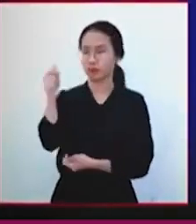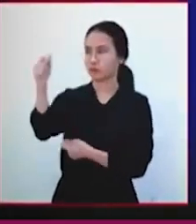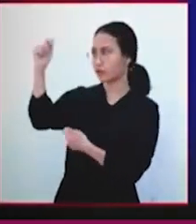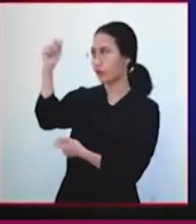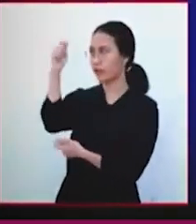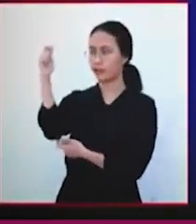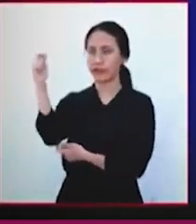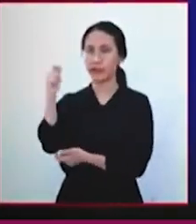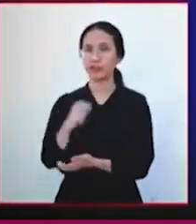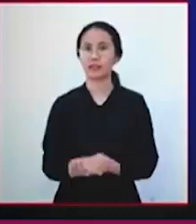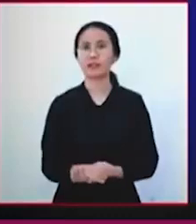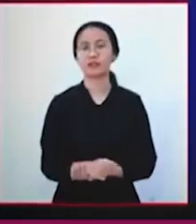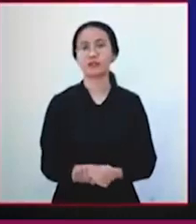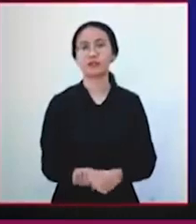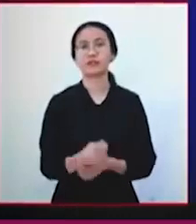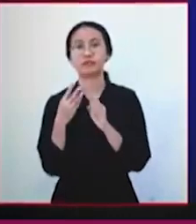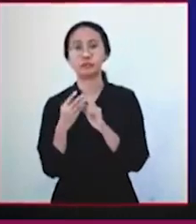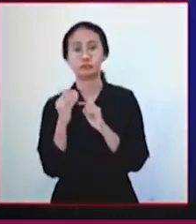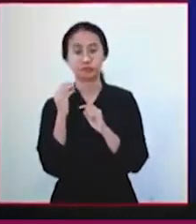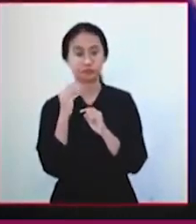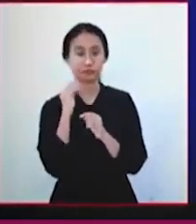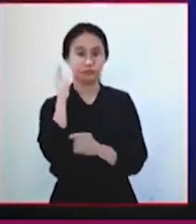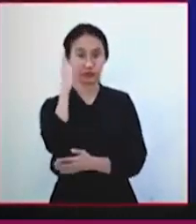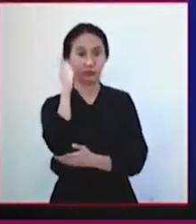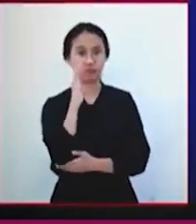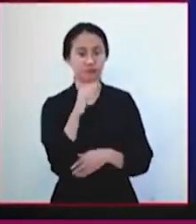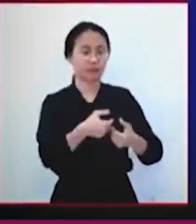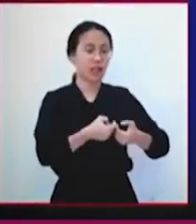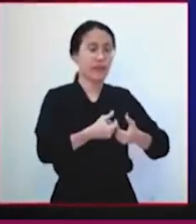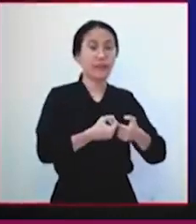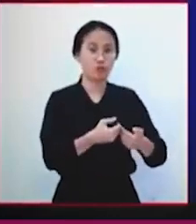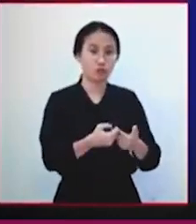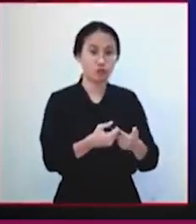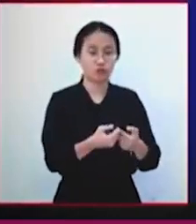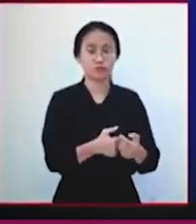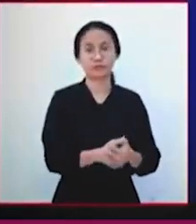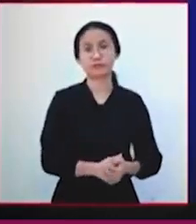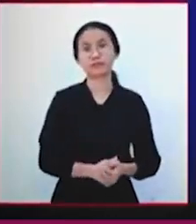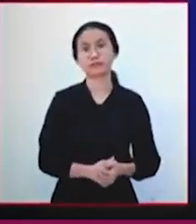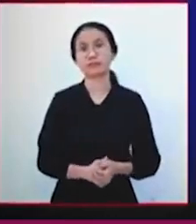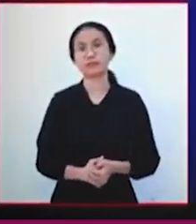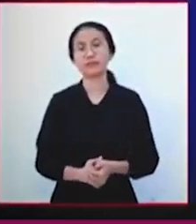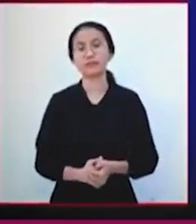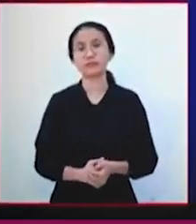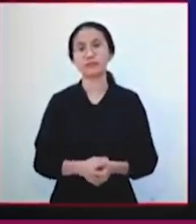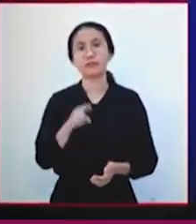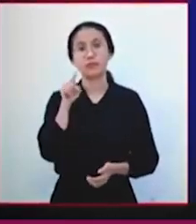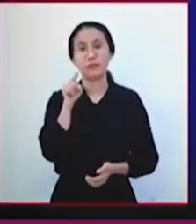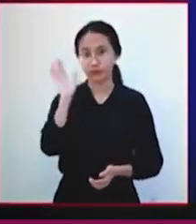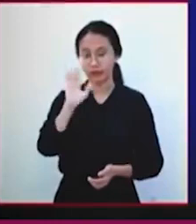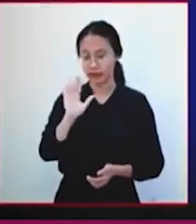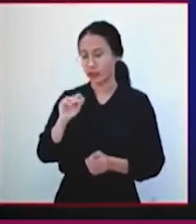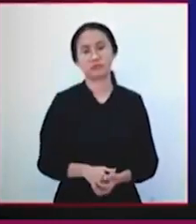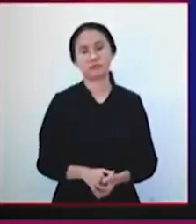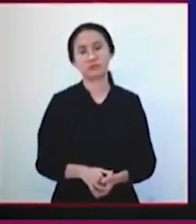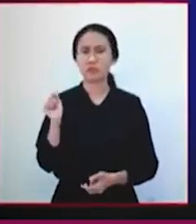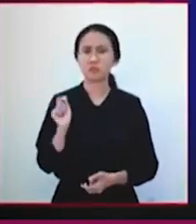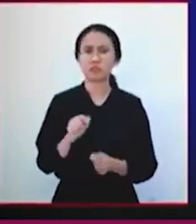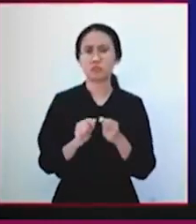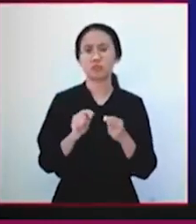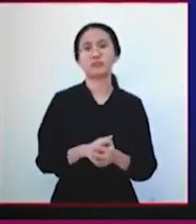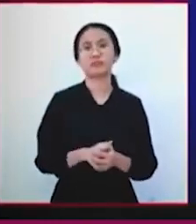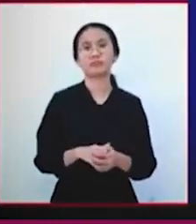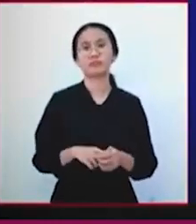Firman diberitakan Kamu naik trust yang tidak ada urusan dengan firman tamu tidak sedang hormat kepada Allah